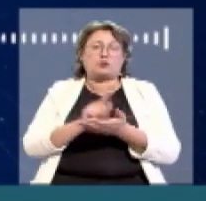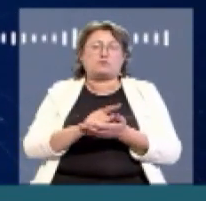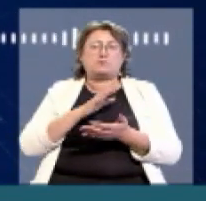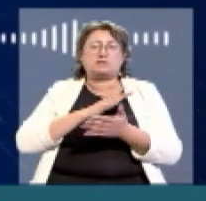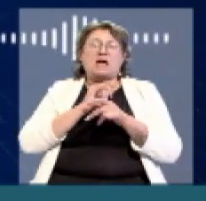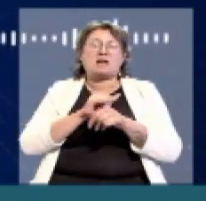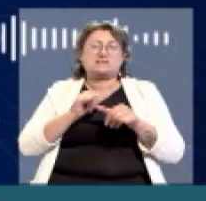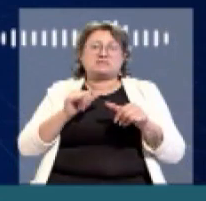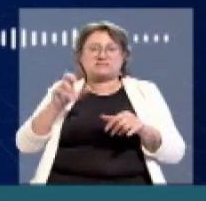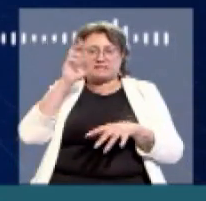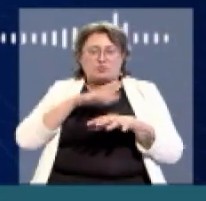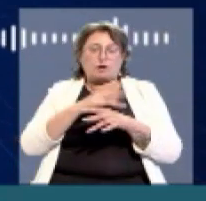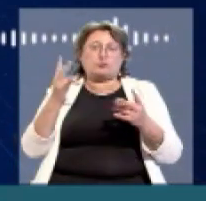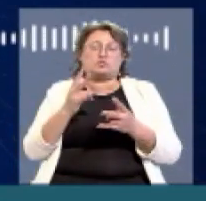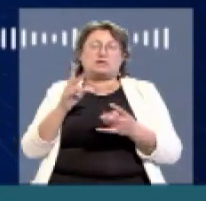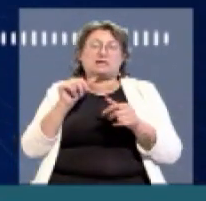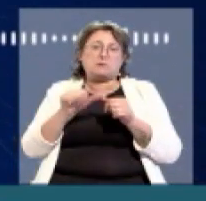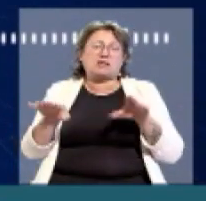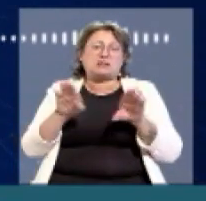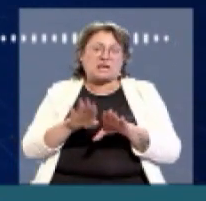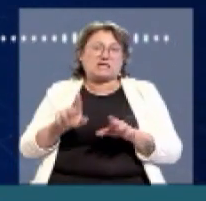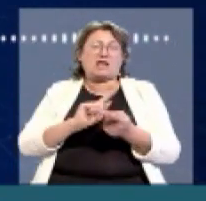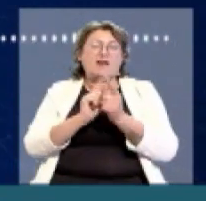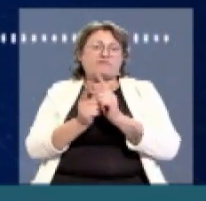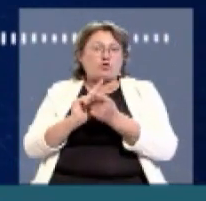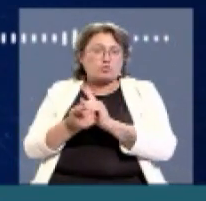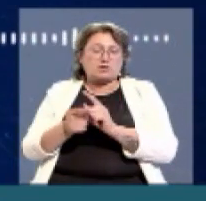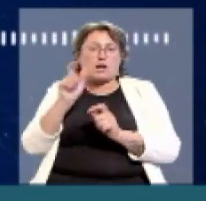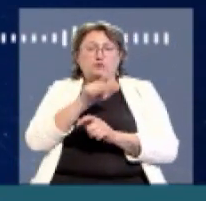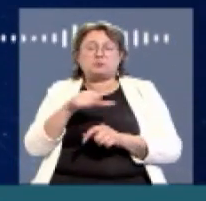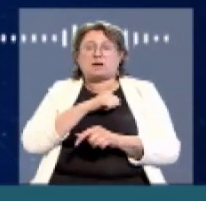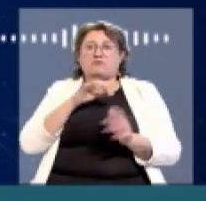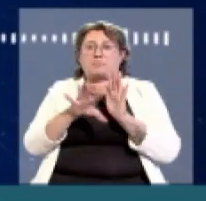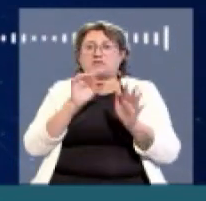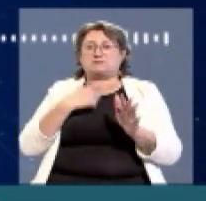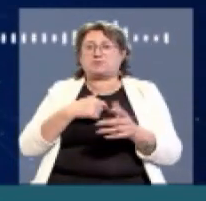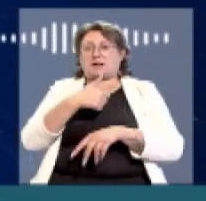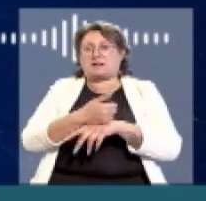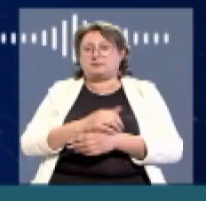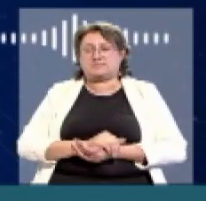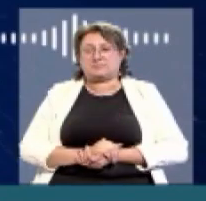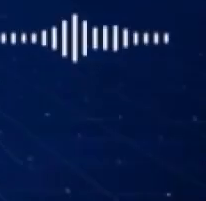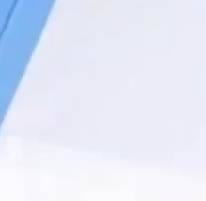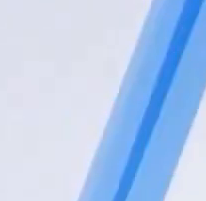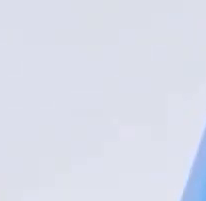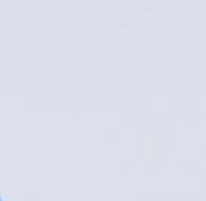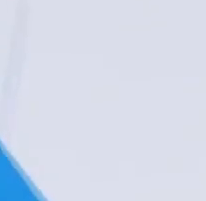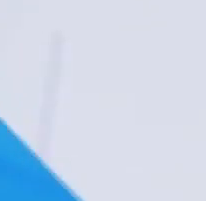быть развитой страной, нужны именно такие реформы, когда народ сам выбирает себе власть.